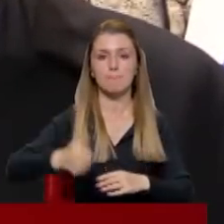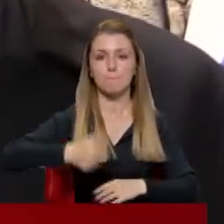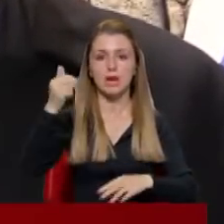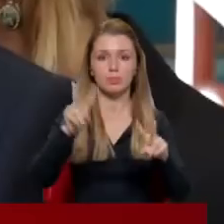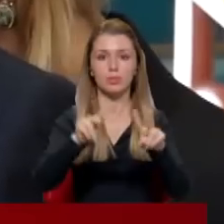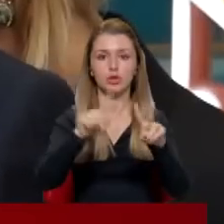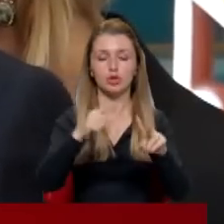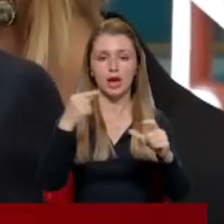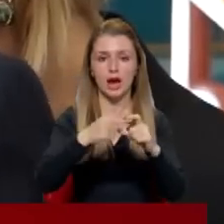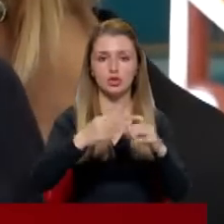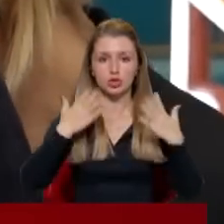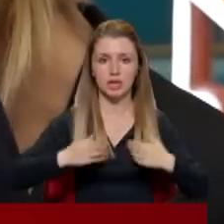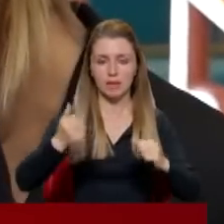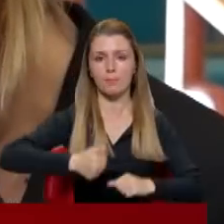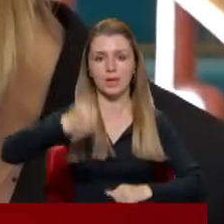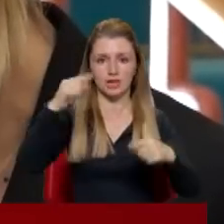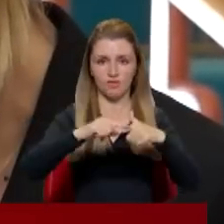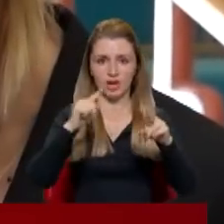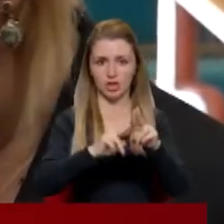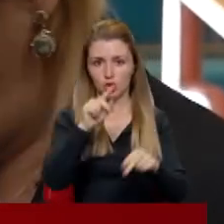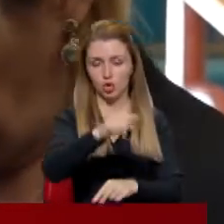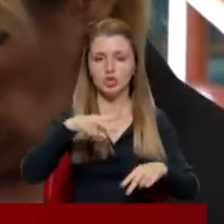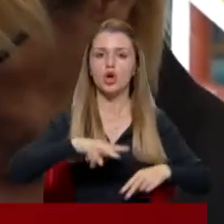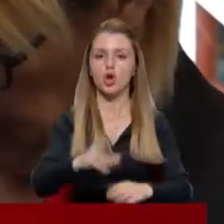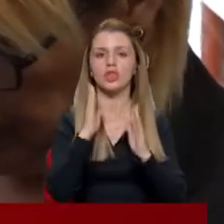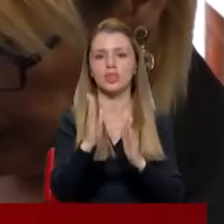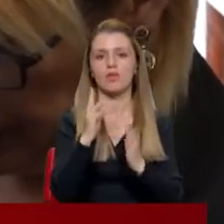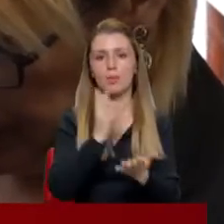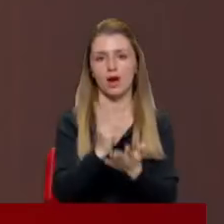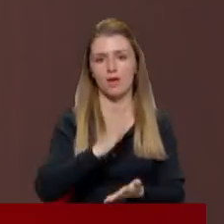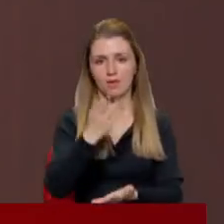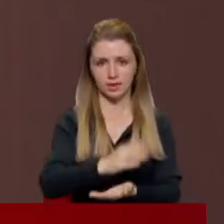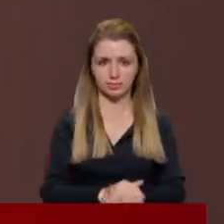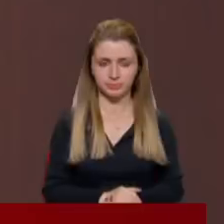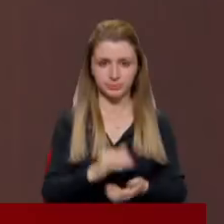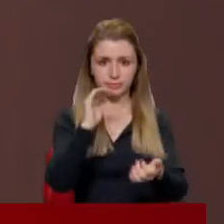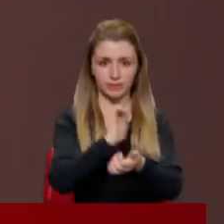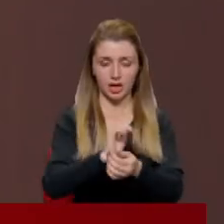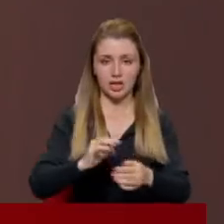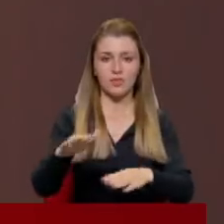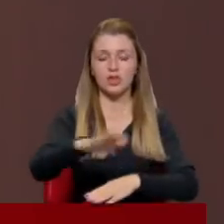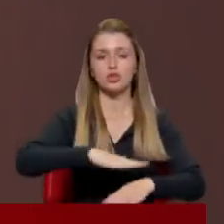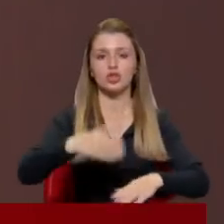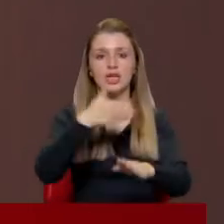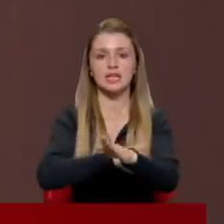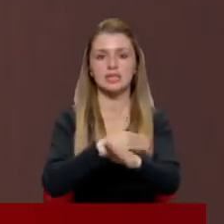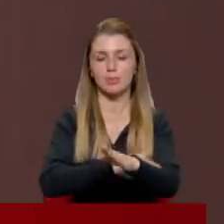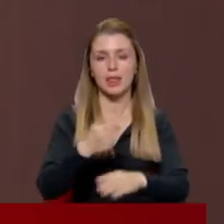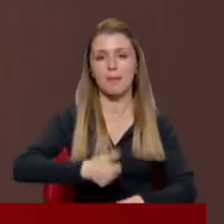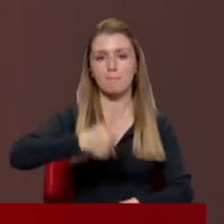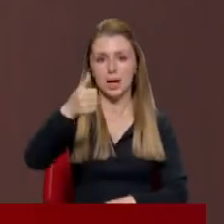Nuri Ersoy ve sağlık bakanı Fahrettin koca ile yola devam kararı aldı Erdoğan Aile ve Sosyal Hizmetler